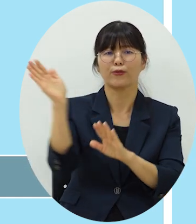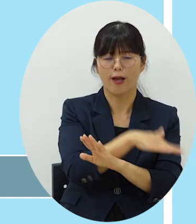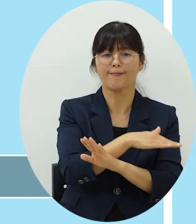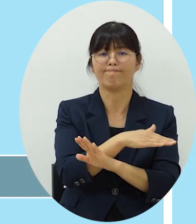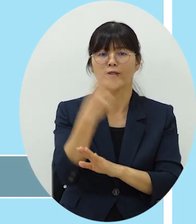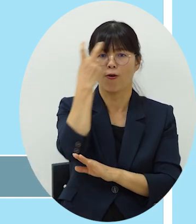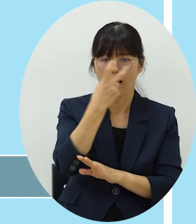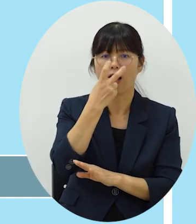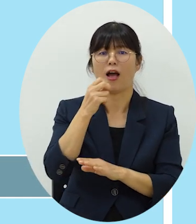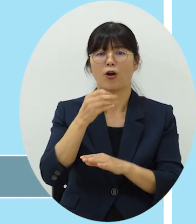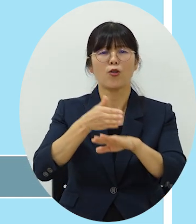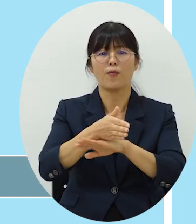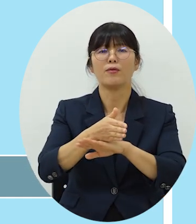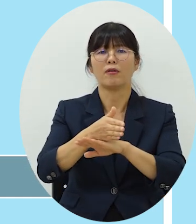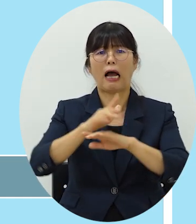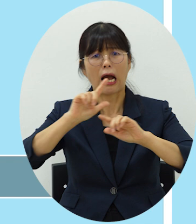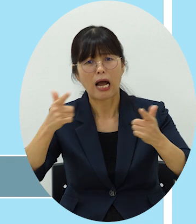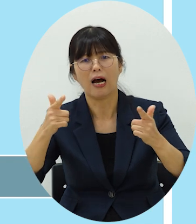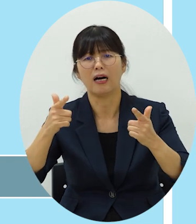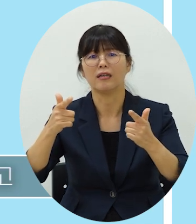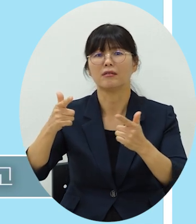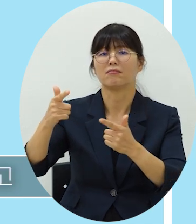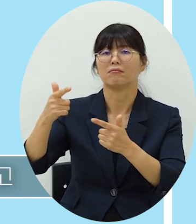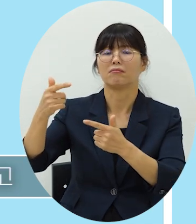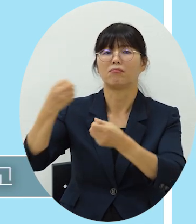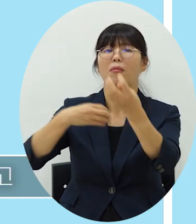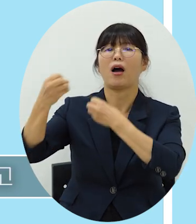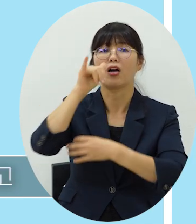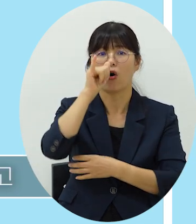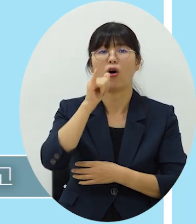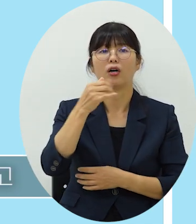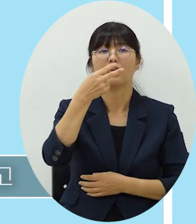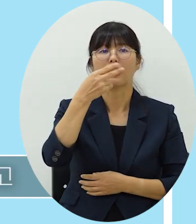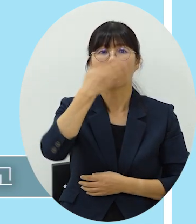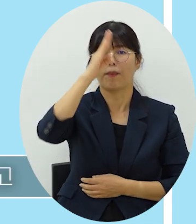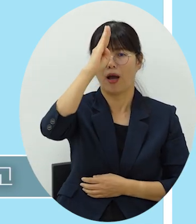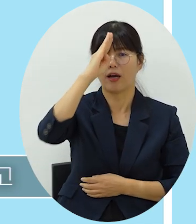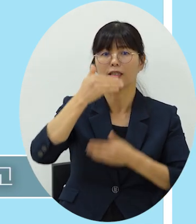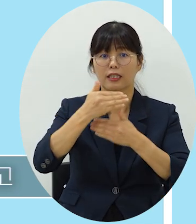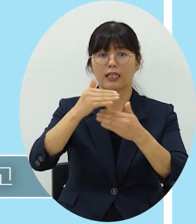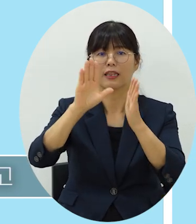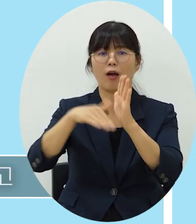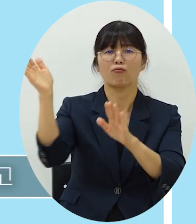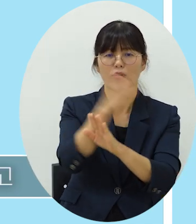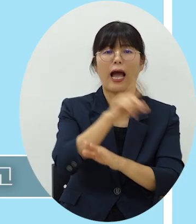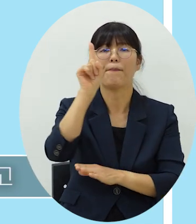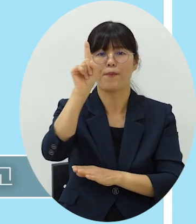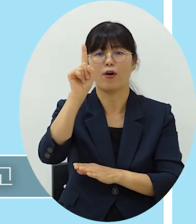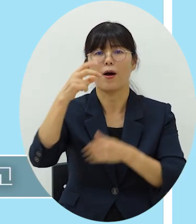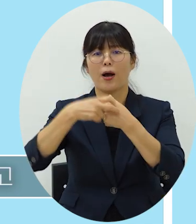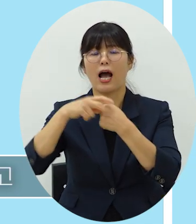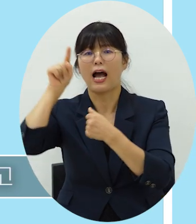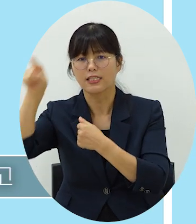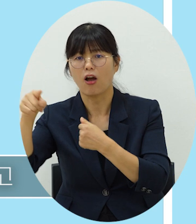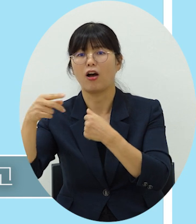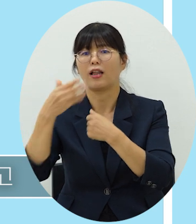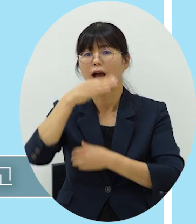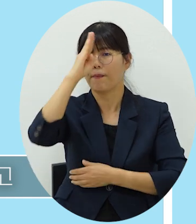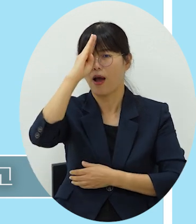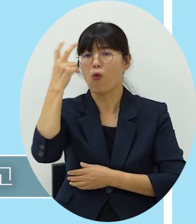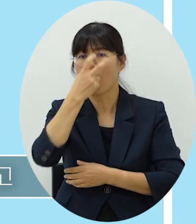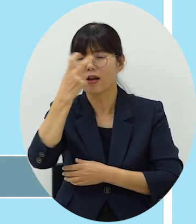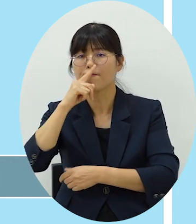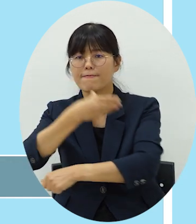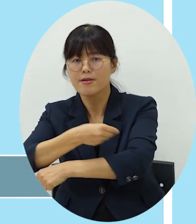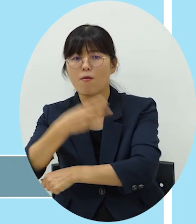이때부터 관리하면 너무 늦다는 의견이 많으므로 당뇨병 전 단계 때부터 한 번쯤은 병원에서 당뇨병 관련